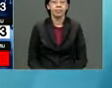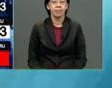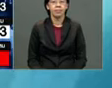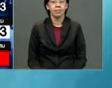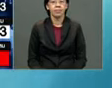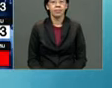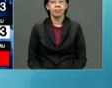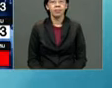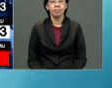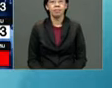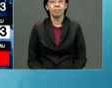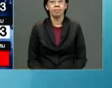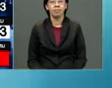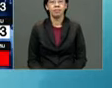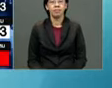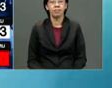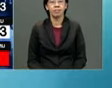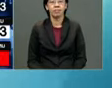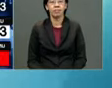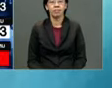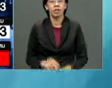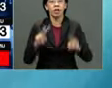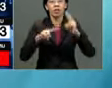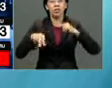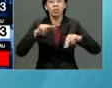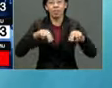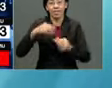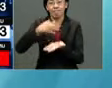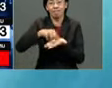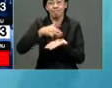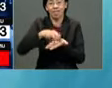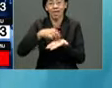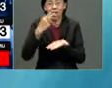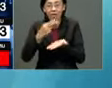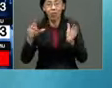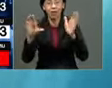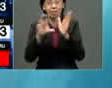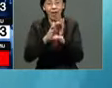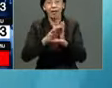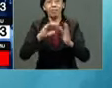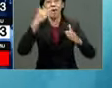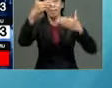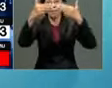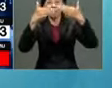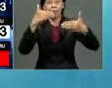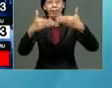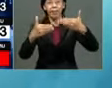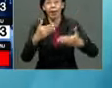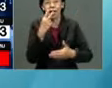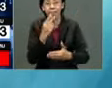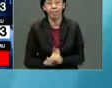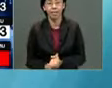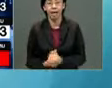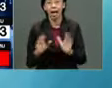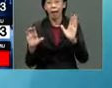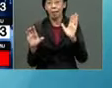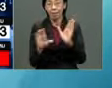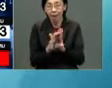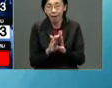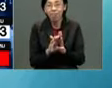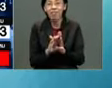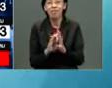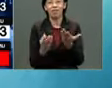ก็มีการตรวจอย่างที่บอกนะครับก็มีภาพมาให้ดูนะครับตอนนี้ก็อยากให้เห็นภาพของรถไ